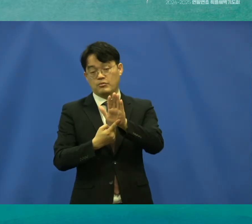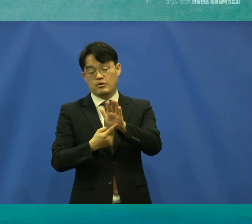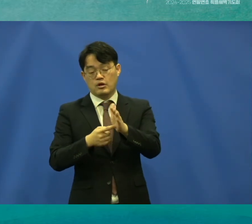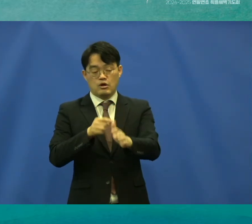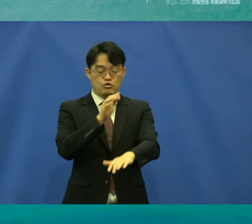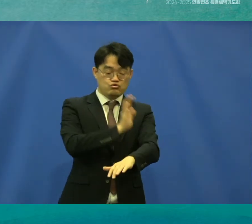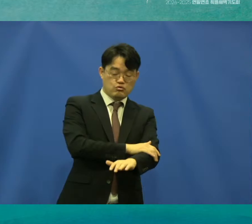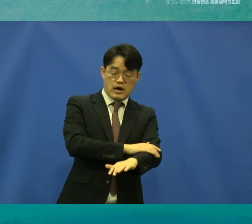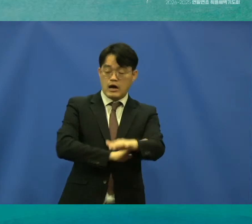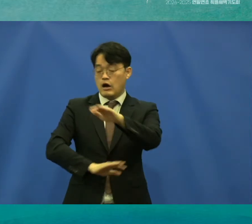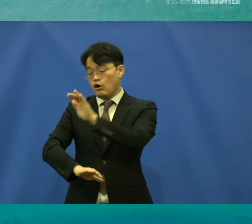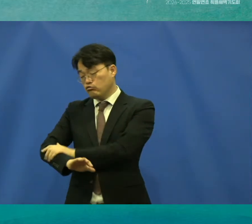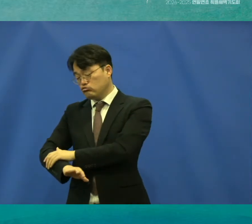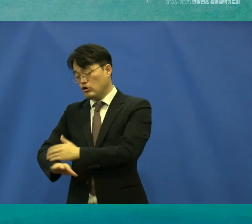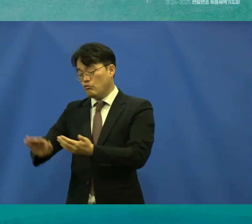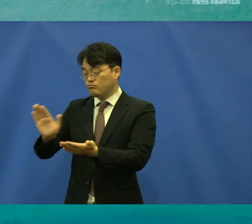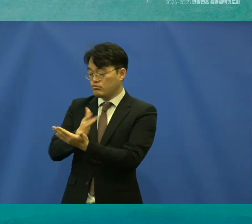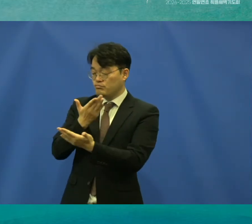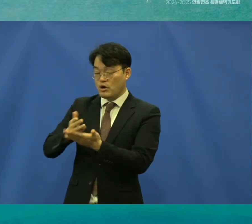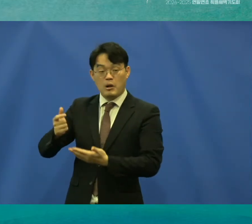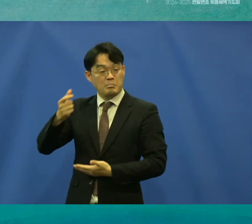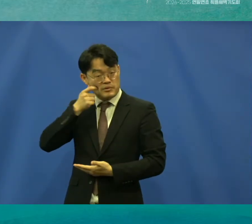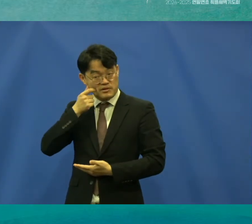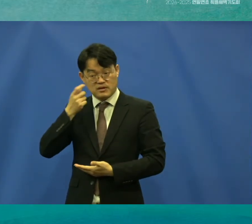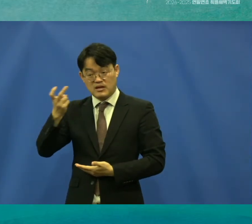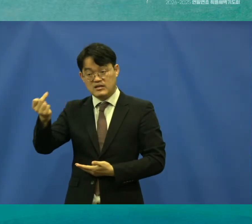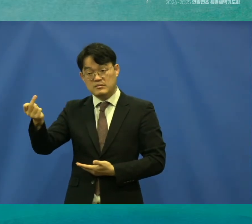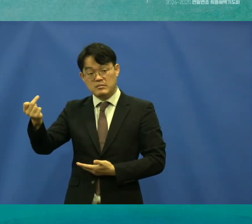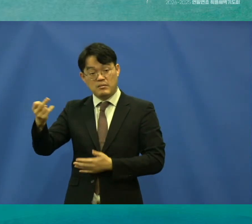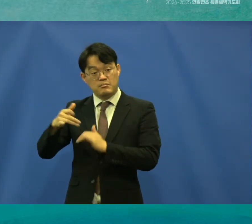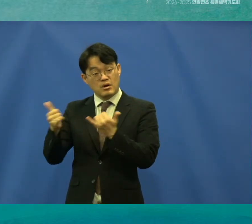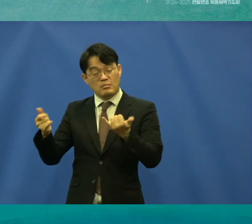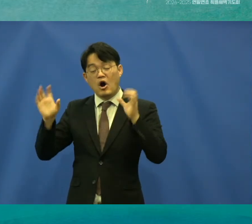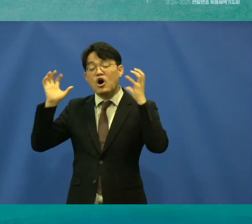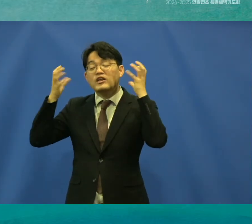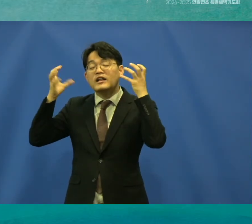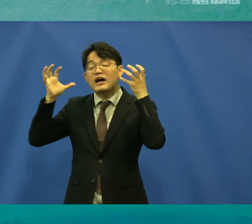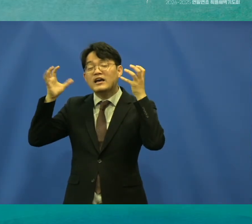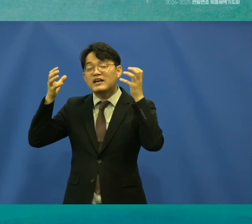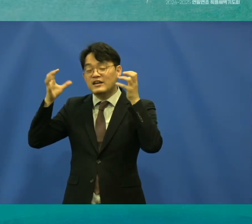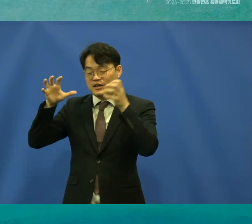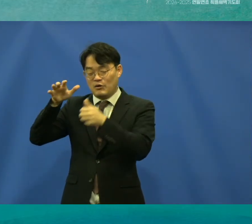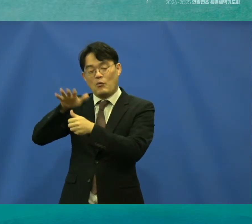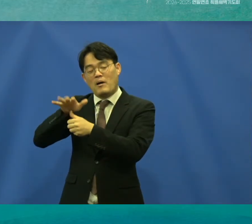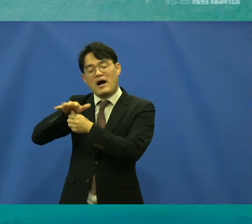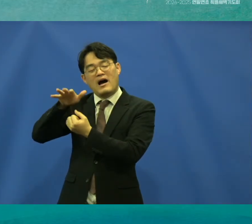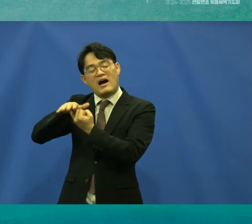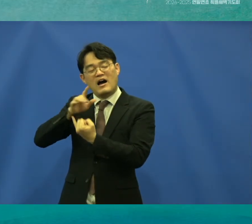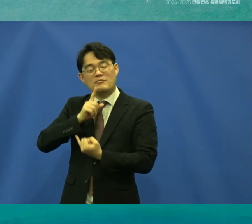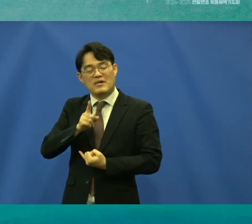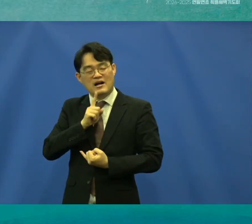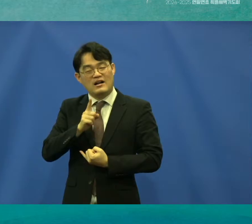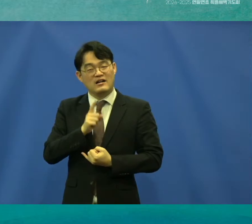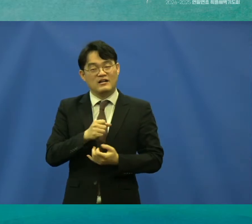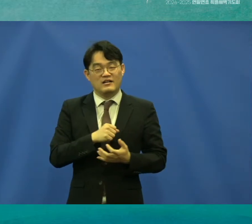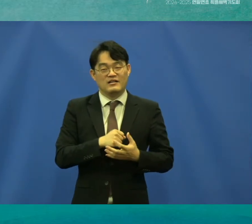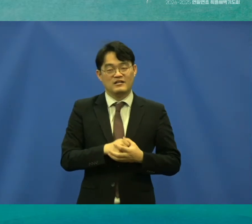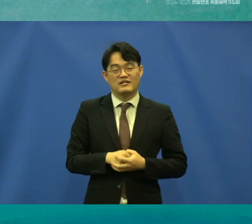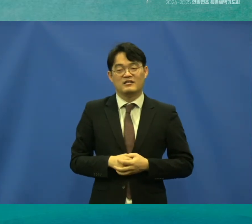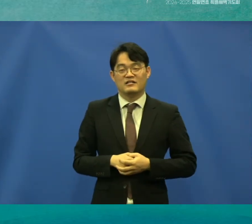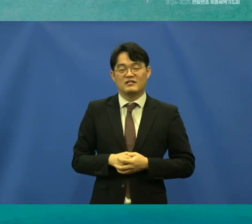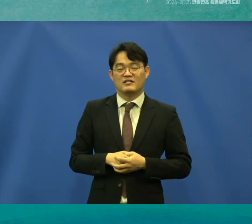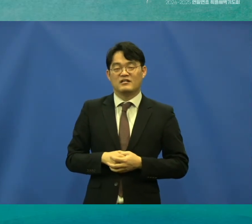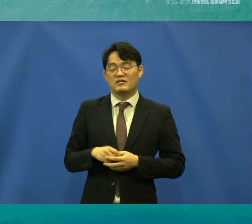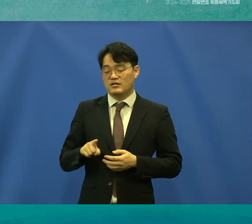그렇게 표현하는 거. 아주 어린 아이들. 그러니까 어른은 최소한도 니느웨에 5,